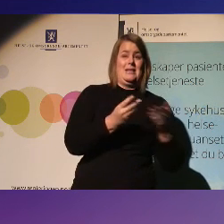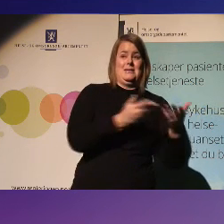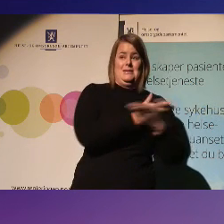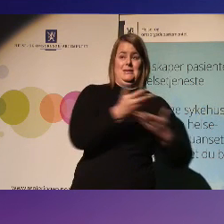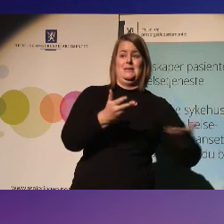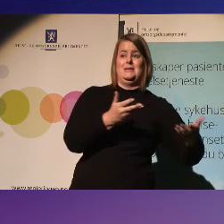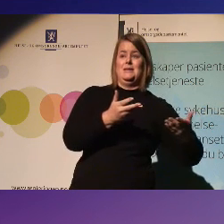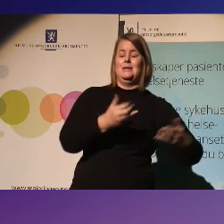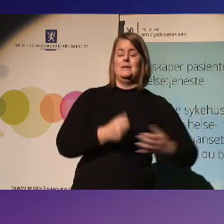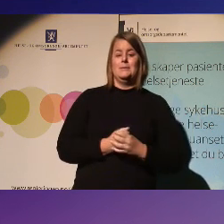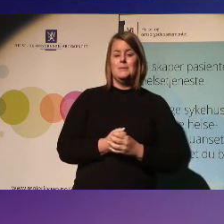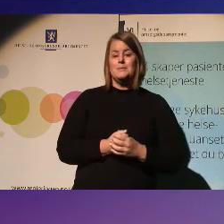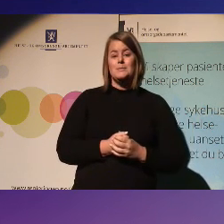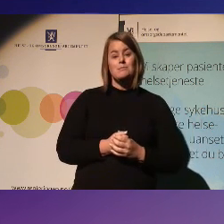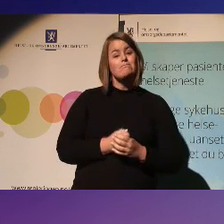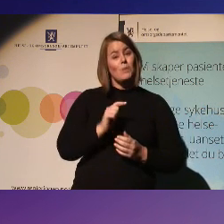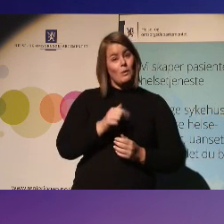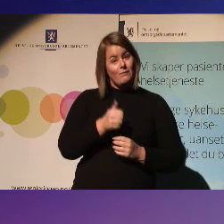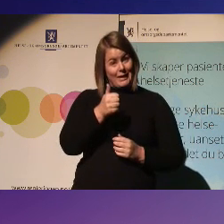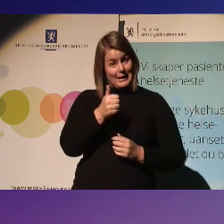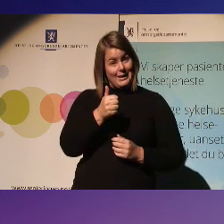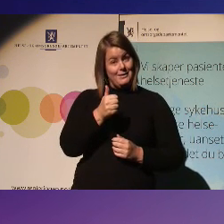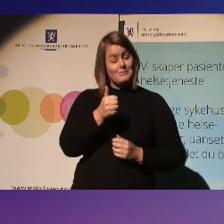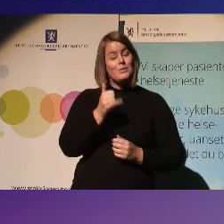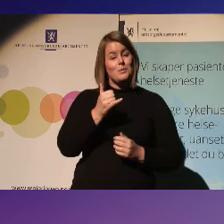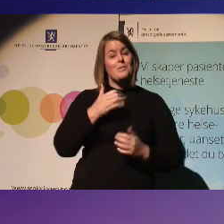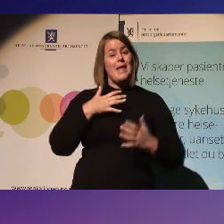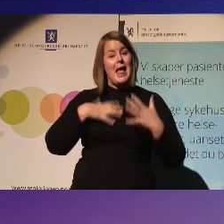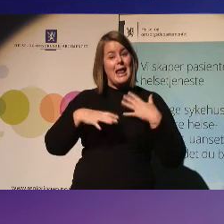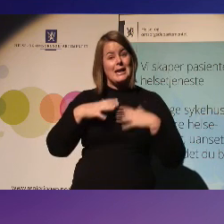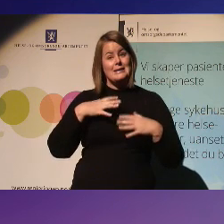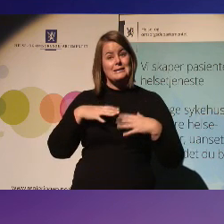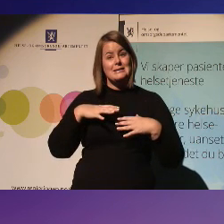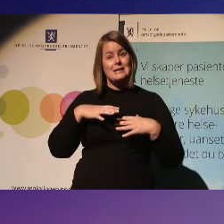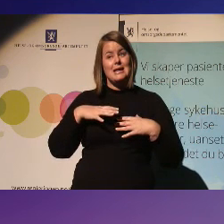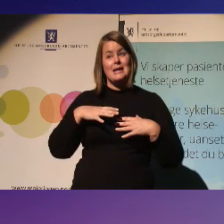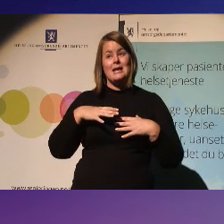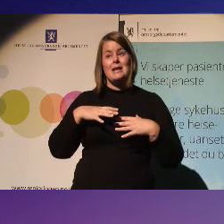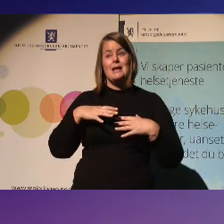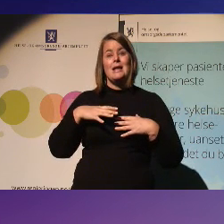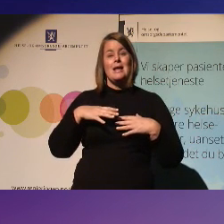Og det handler om en viktig ting, det at helse ulikt fordelt.